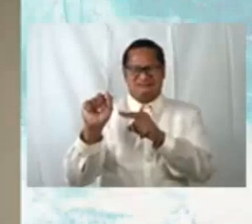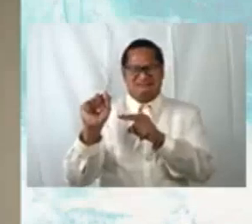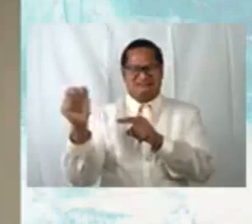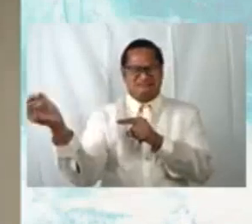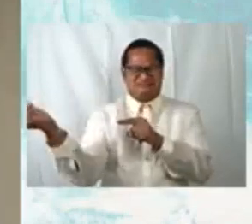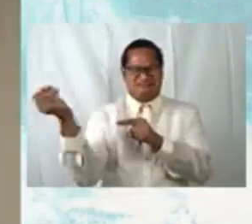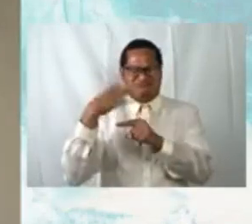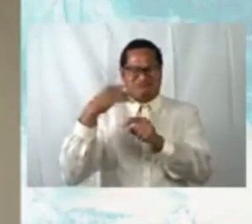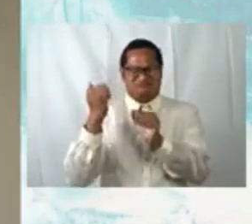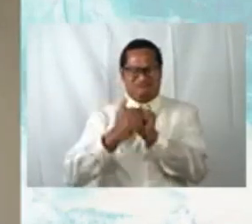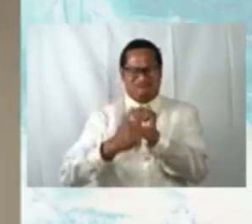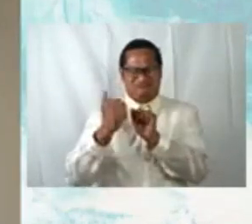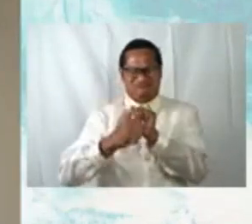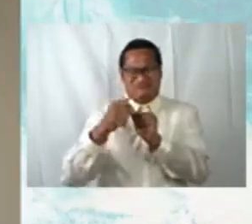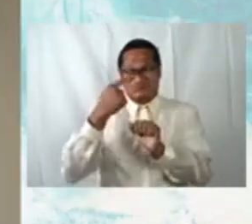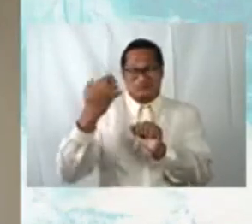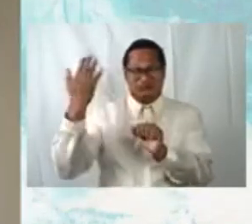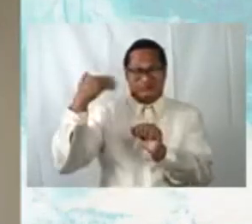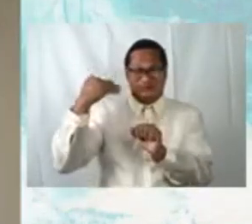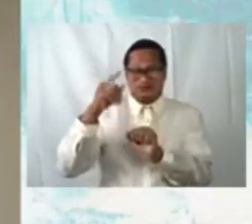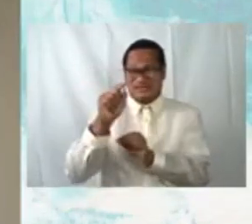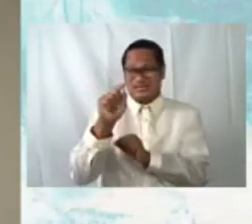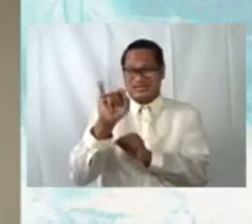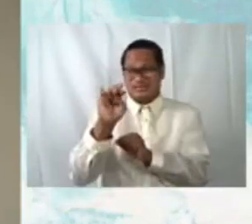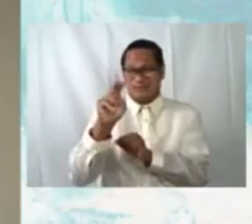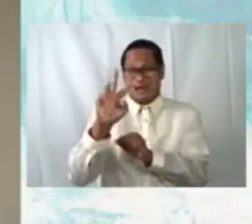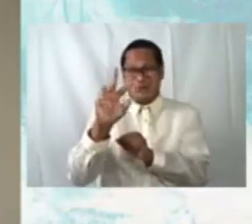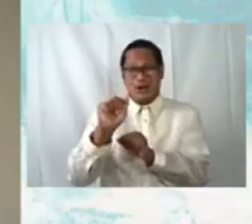dating timawa na malayang tao,